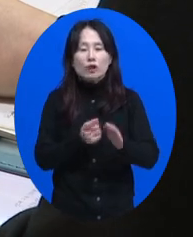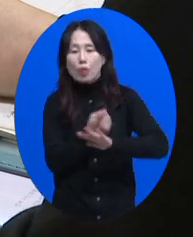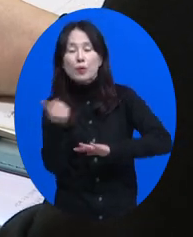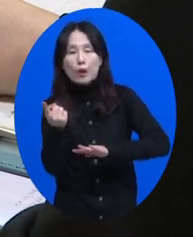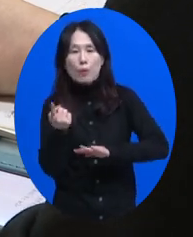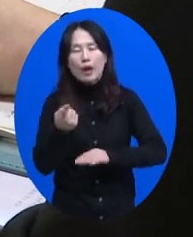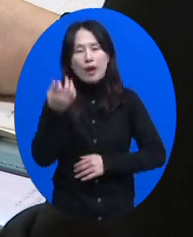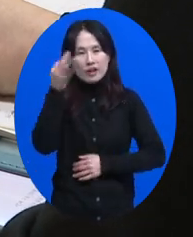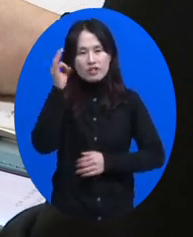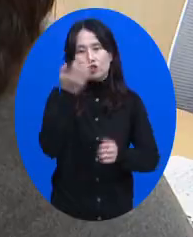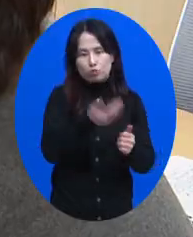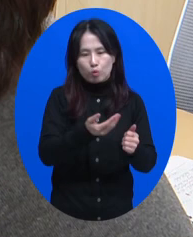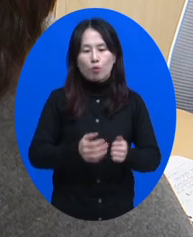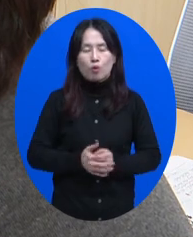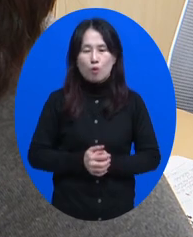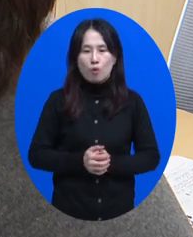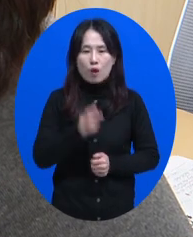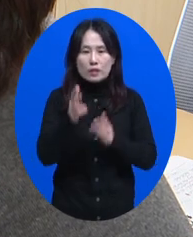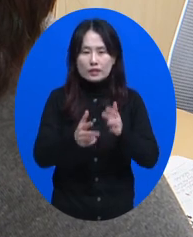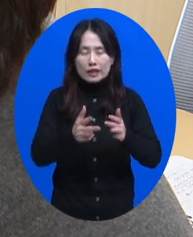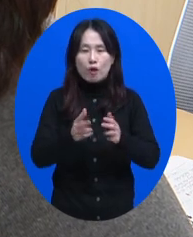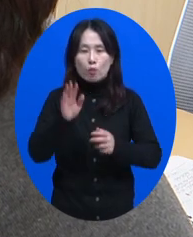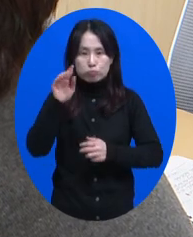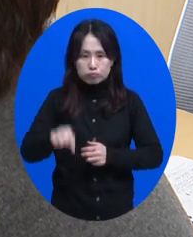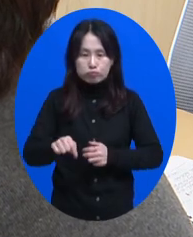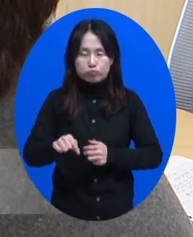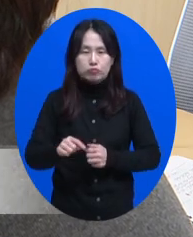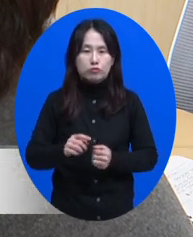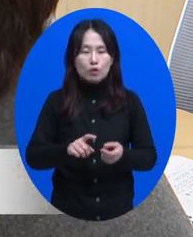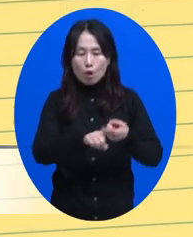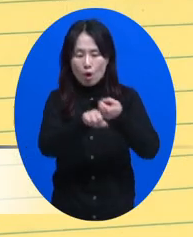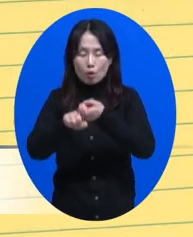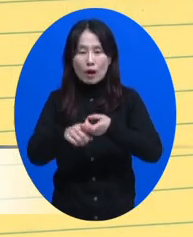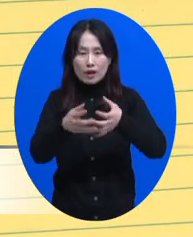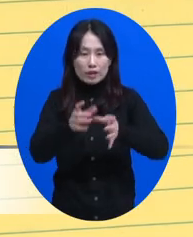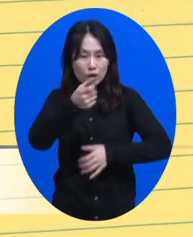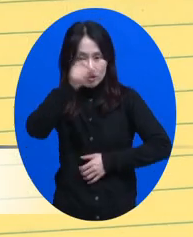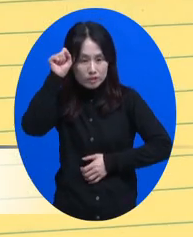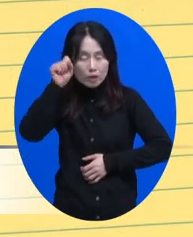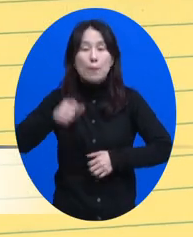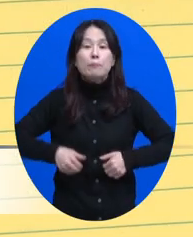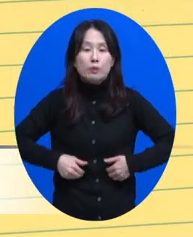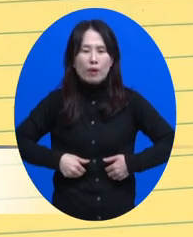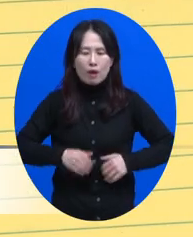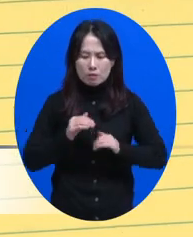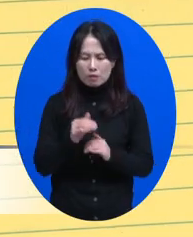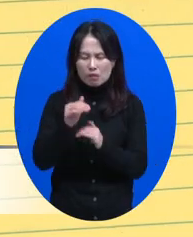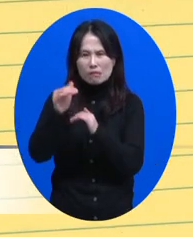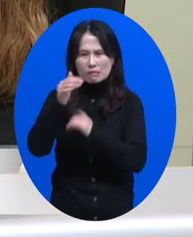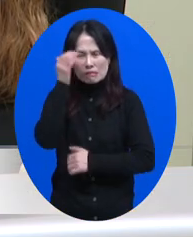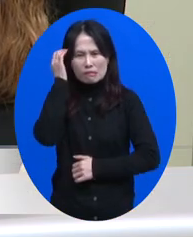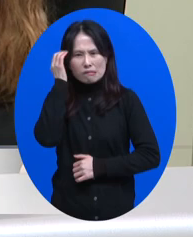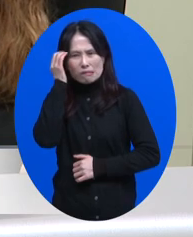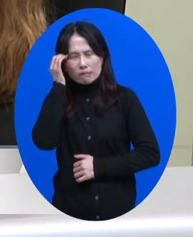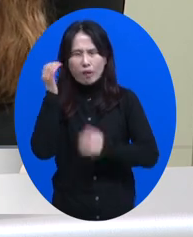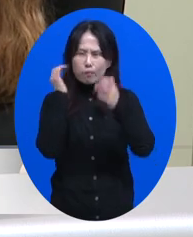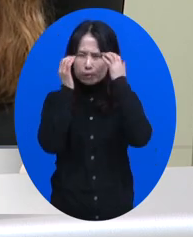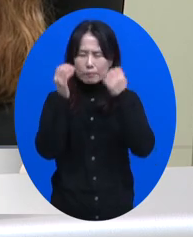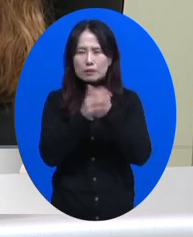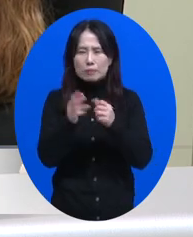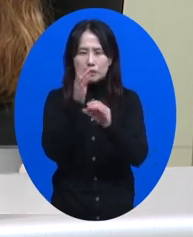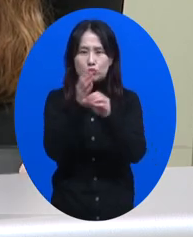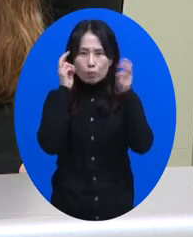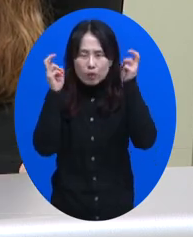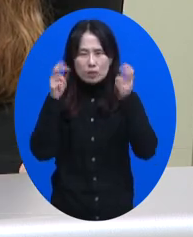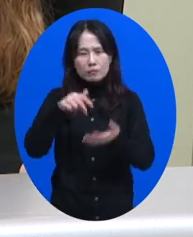겁니다이를 위해서는 산업통상자원부 등 관련 부처의 승인을 받아야 하는데 그 과정 꽤 까다롭고 복잡해 중소기업들은